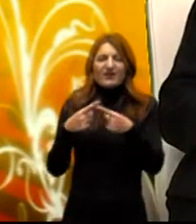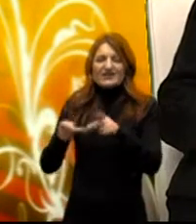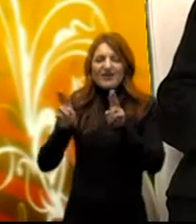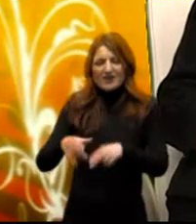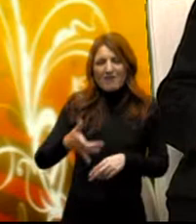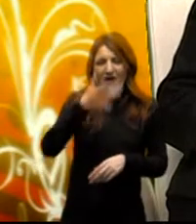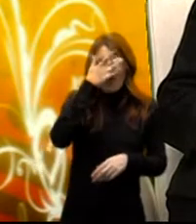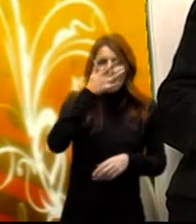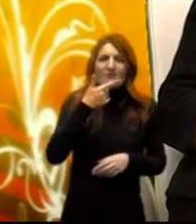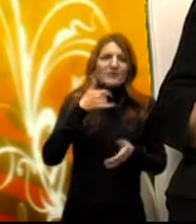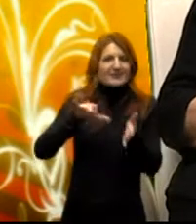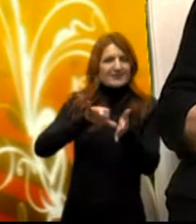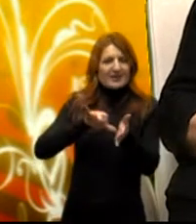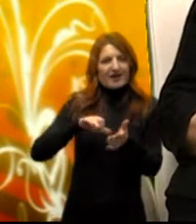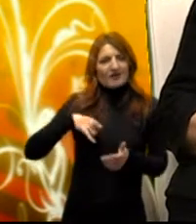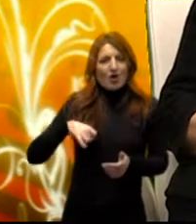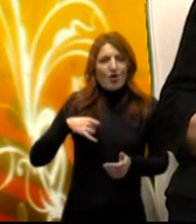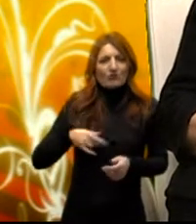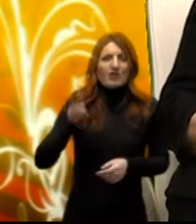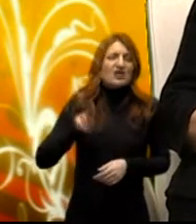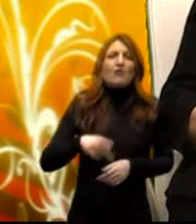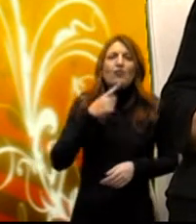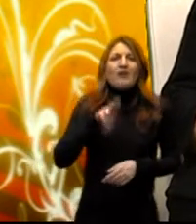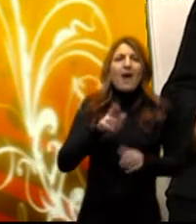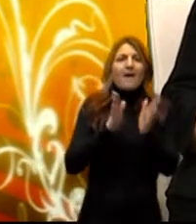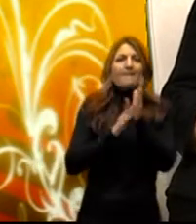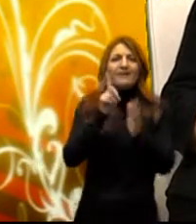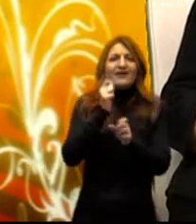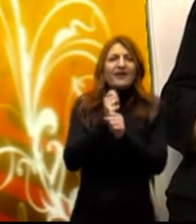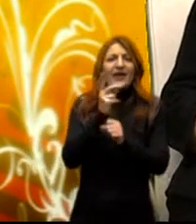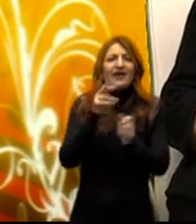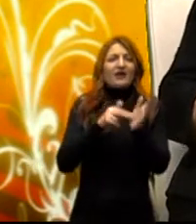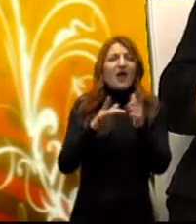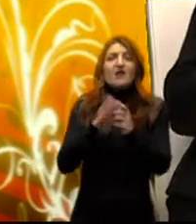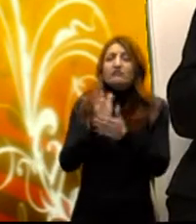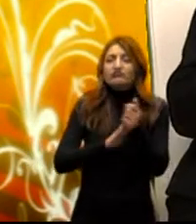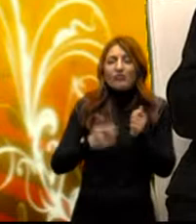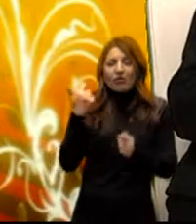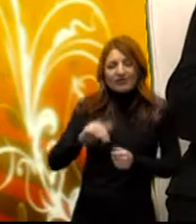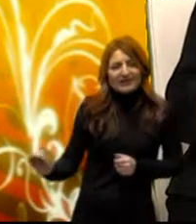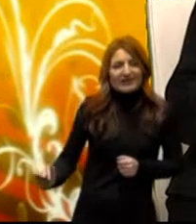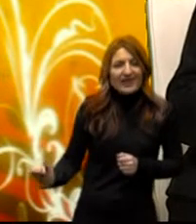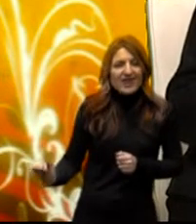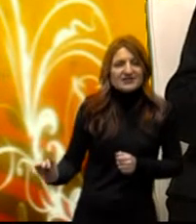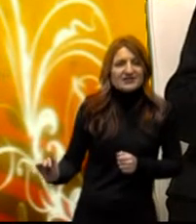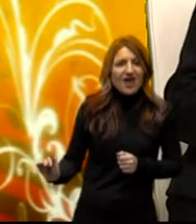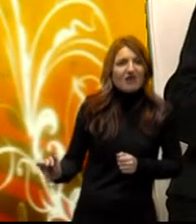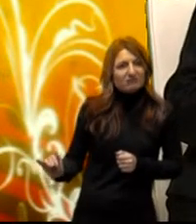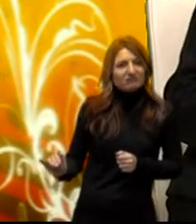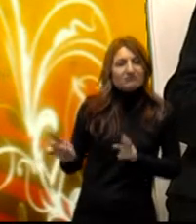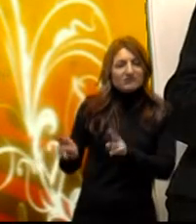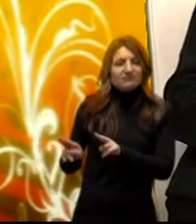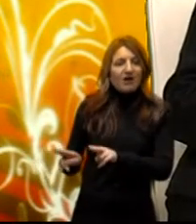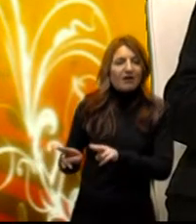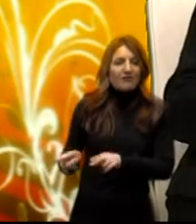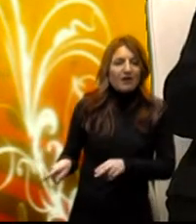neka srednja dob. Imam pacijente sa migrenom od dječje dobi čak. Znači, nije toliko tipično. Obično migrena